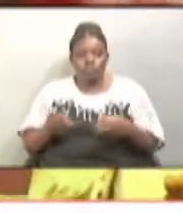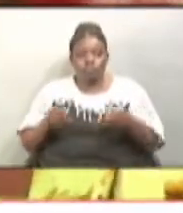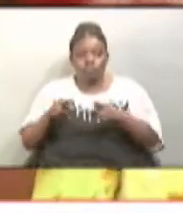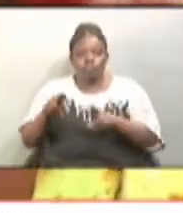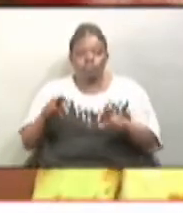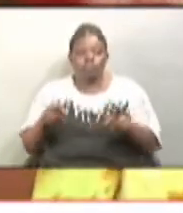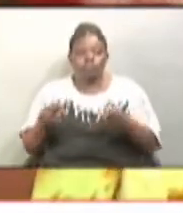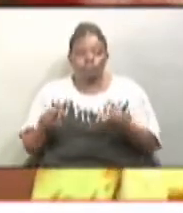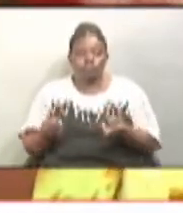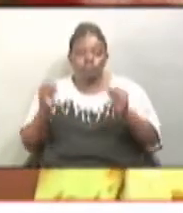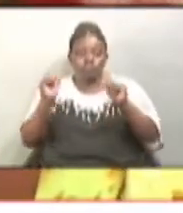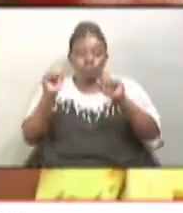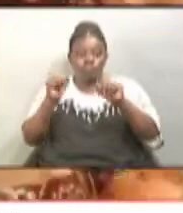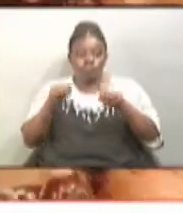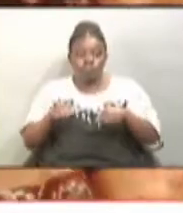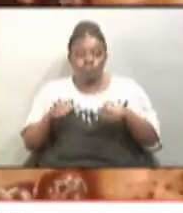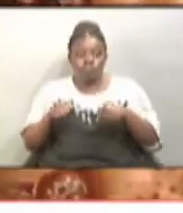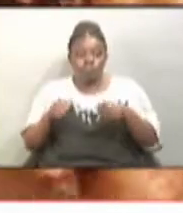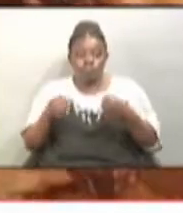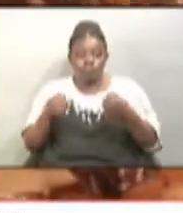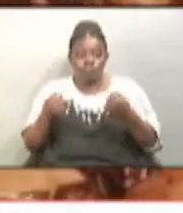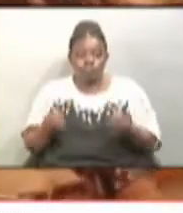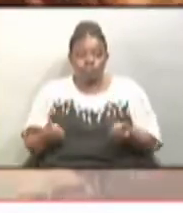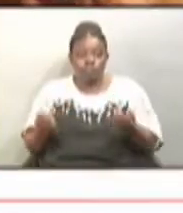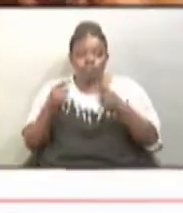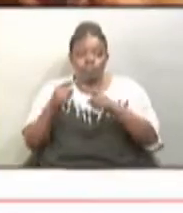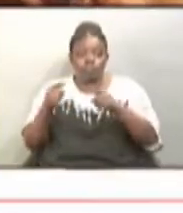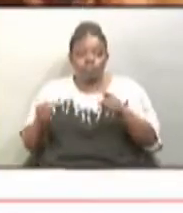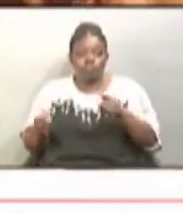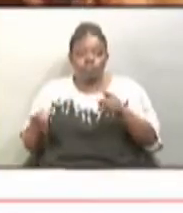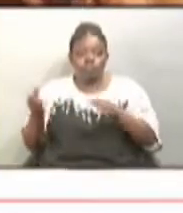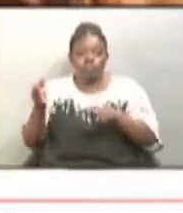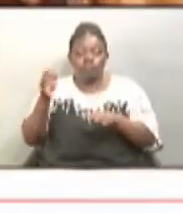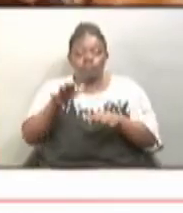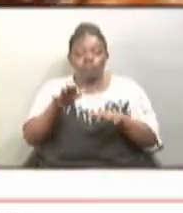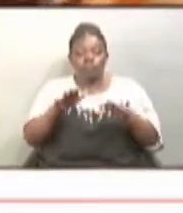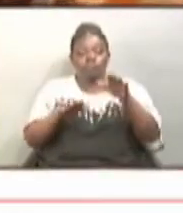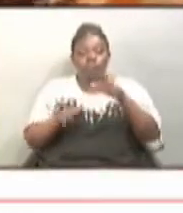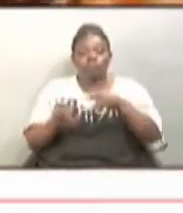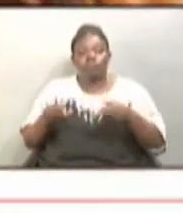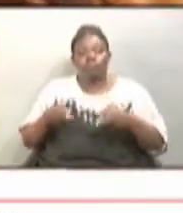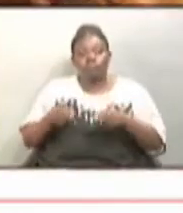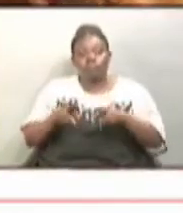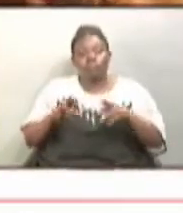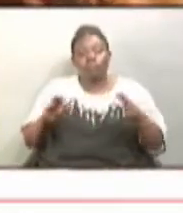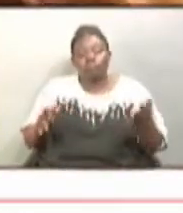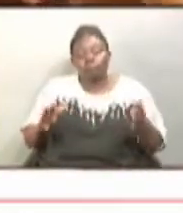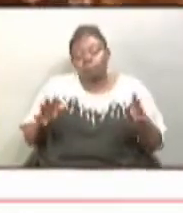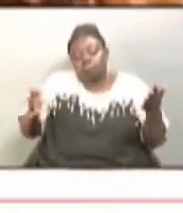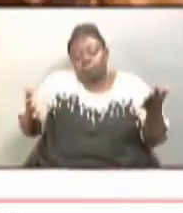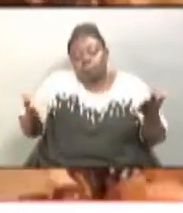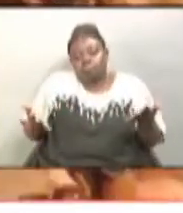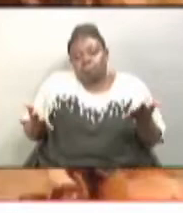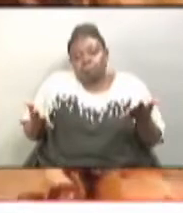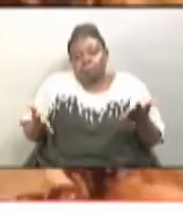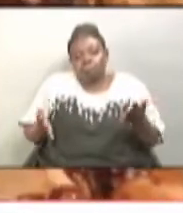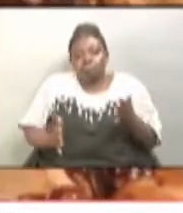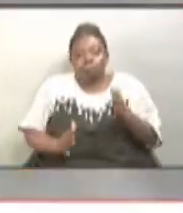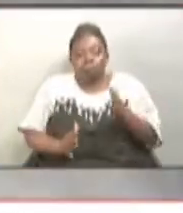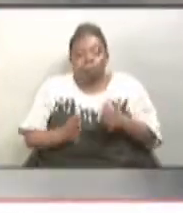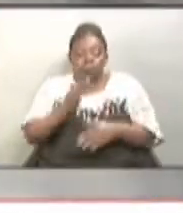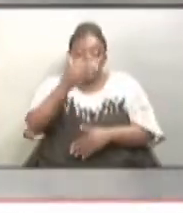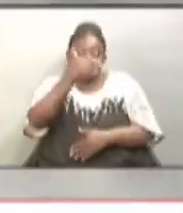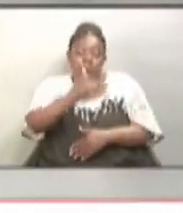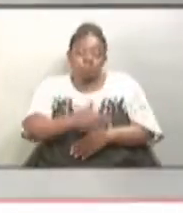ziyinza okukola ki okugwa. Olwo nno n'otandika okupangako enku. Oba ozipangako obukiika, oba ozipangako obusimba kati